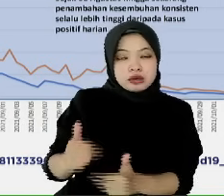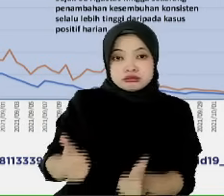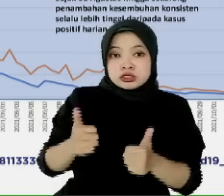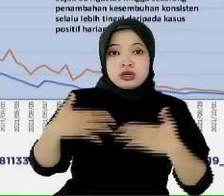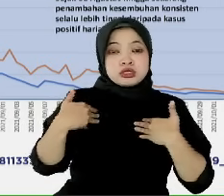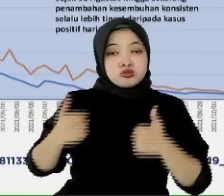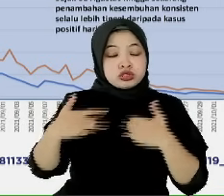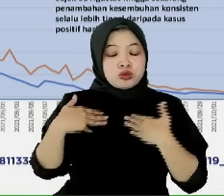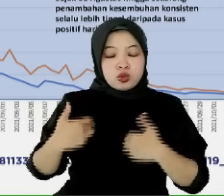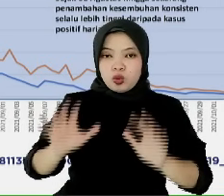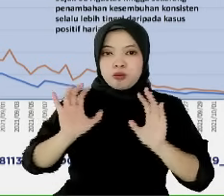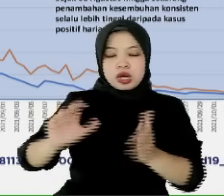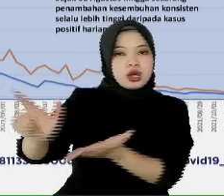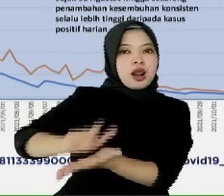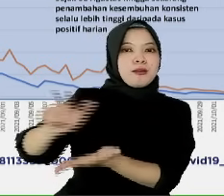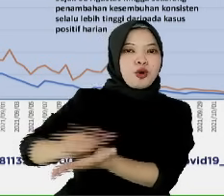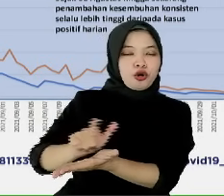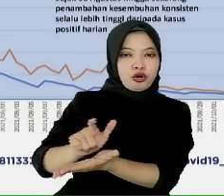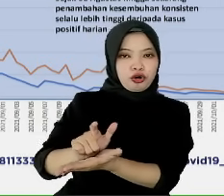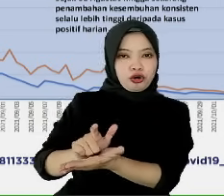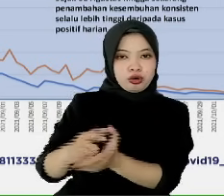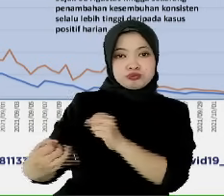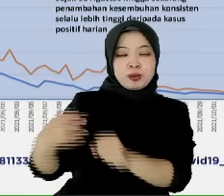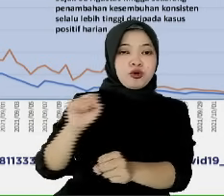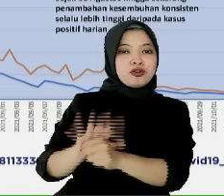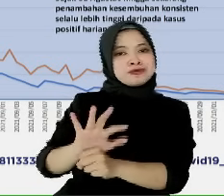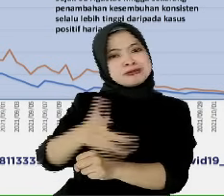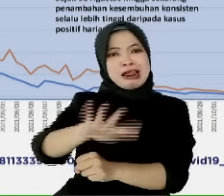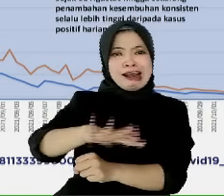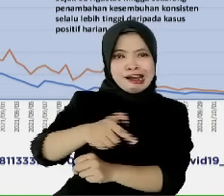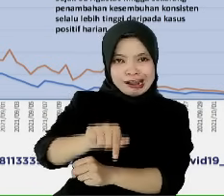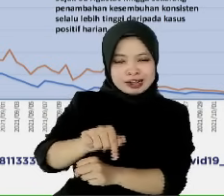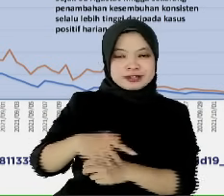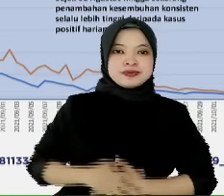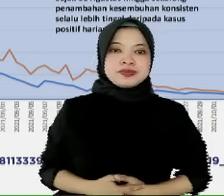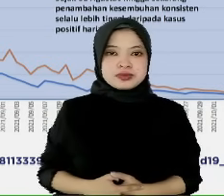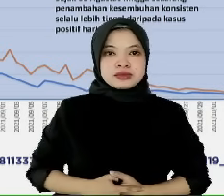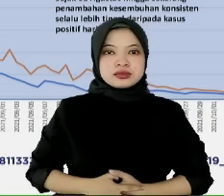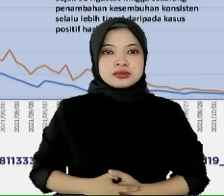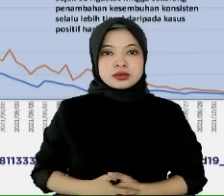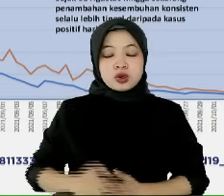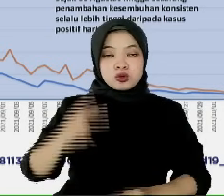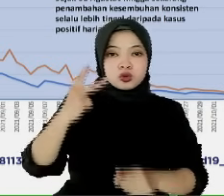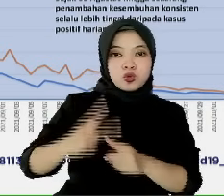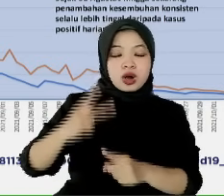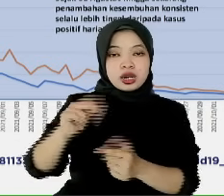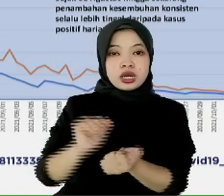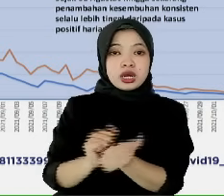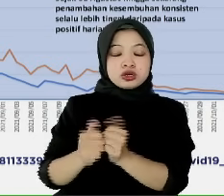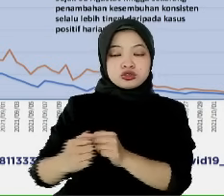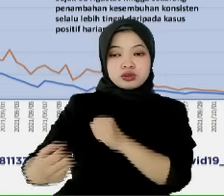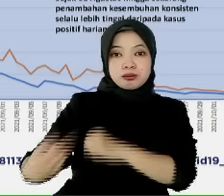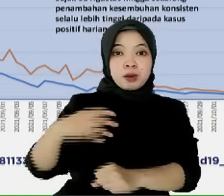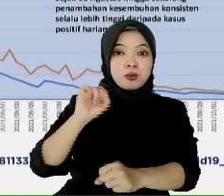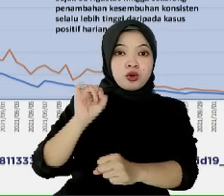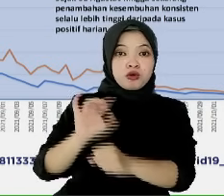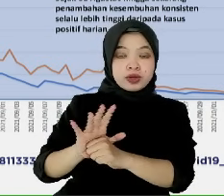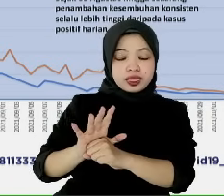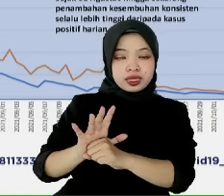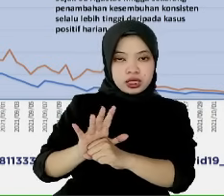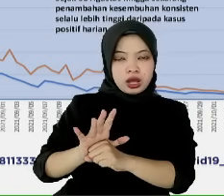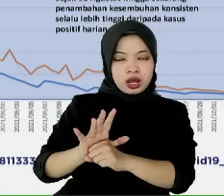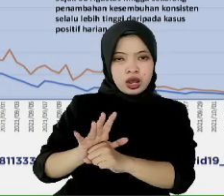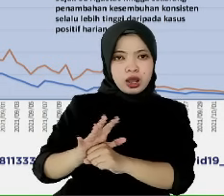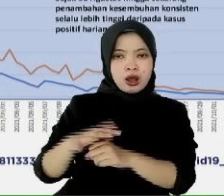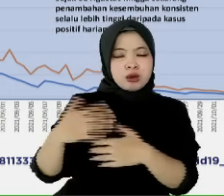daripada penambahan kasus positif harian. Sebelumnya pada lonjakan kasus kedua, kasus positif